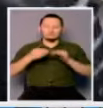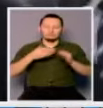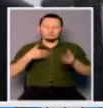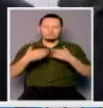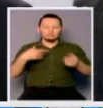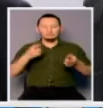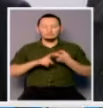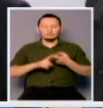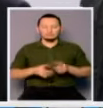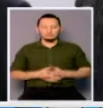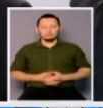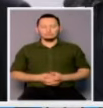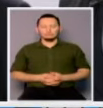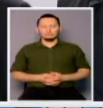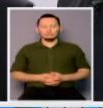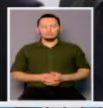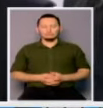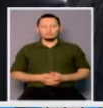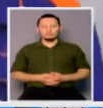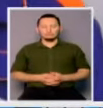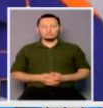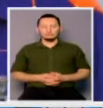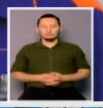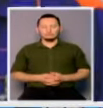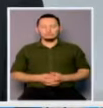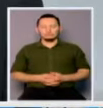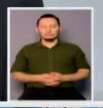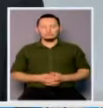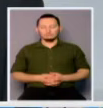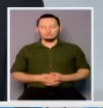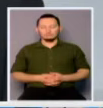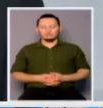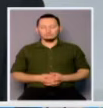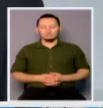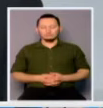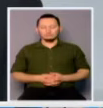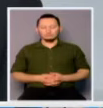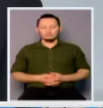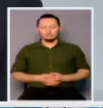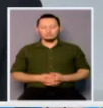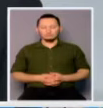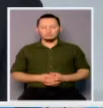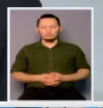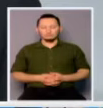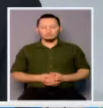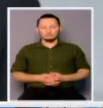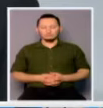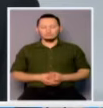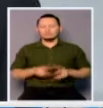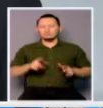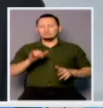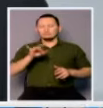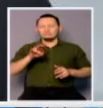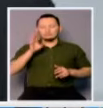на будущее. Рассол среднедистиллярный, положено. У нас вода в Урале, я поэтому... мягко скажем,